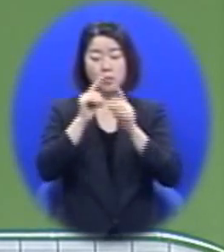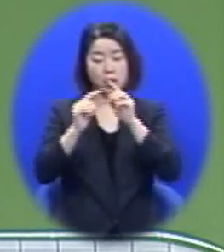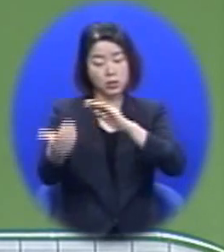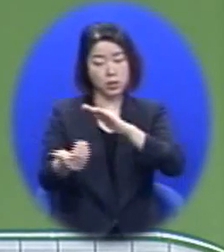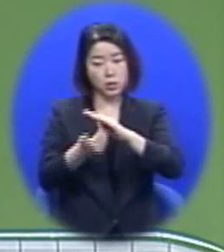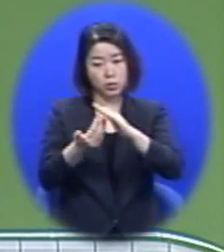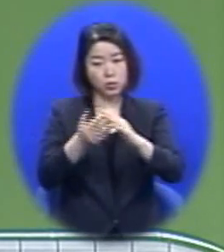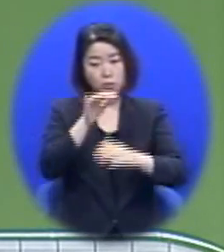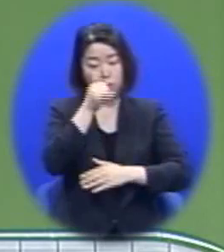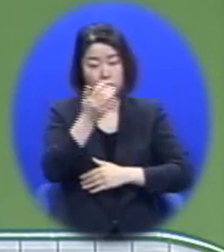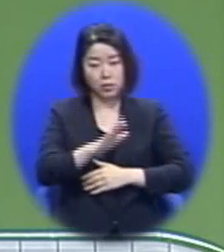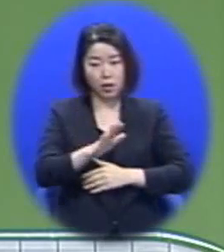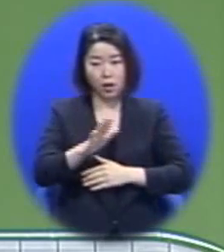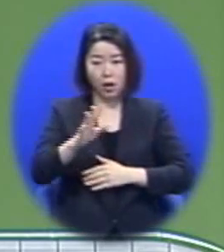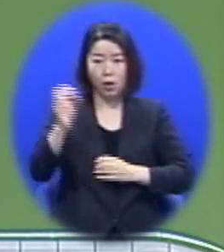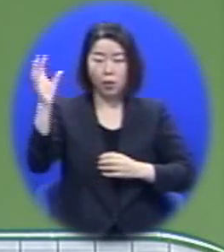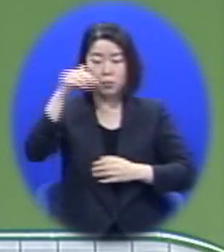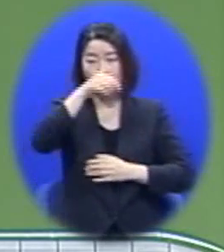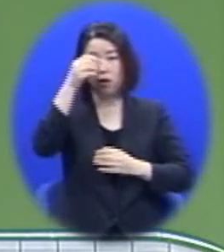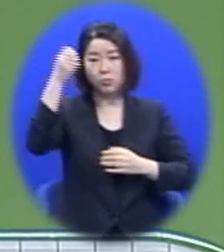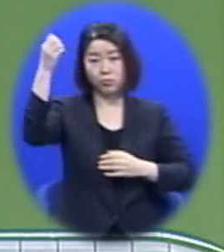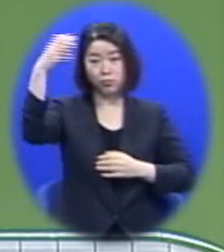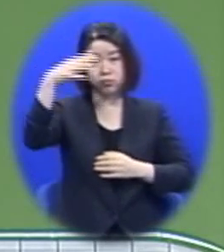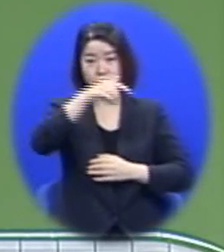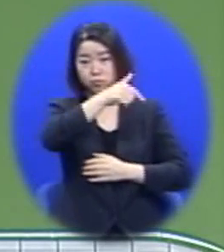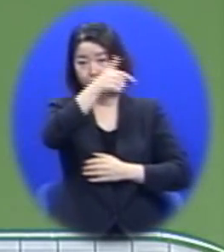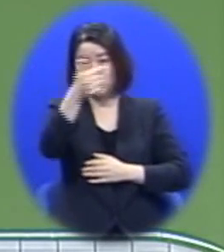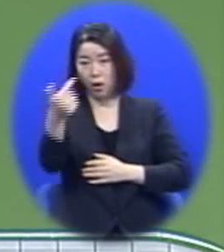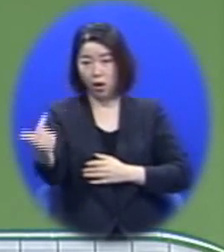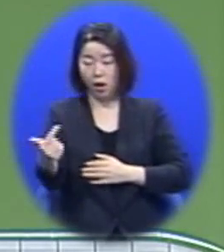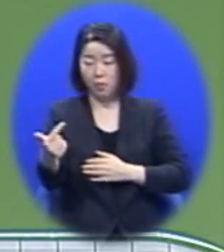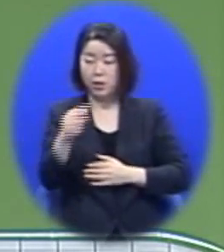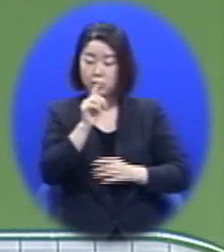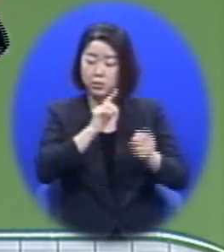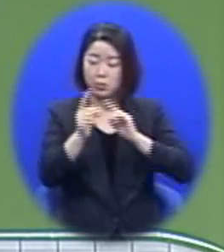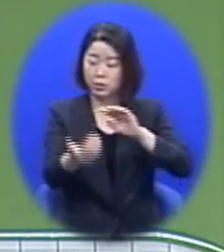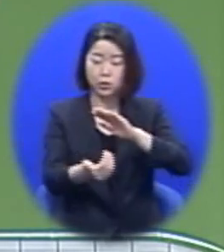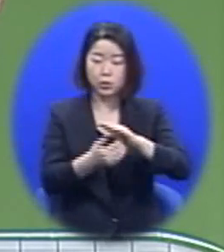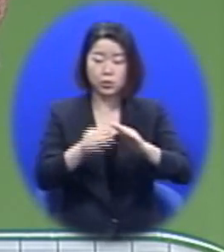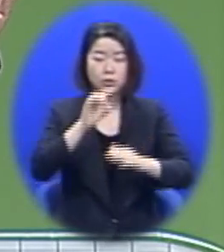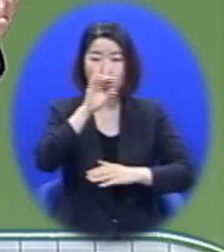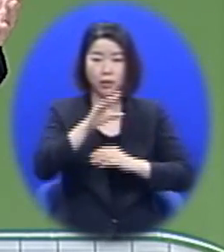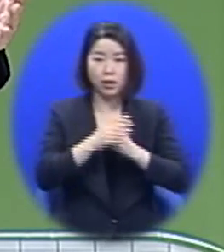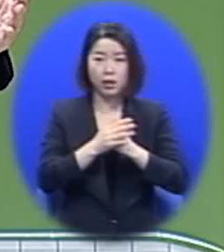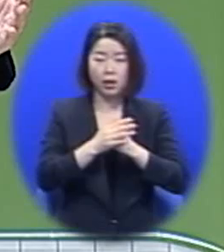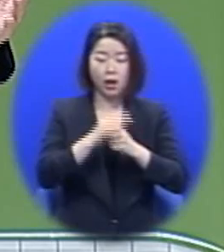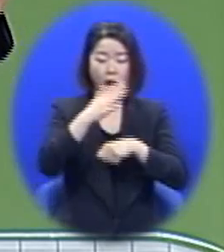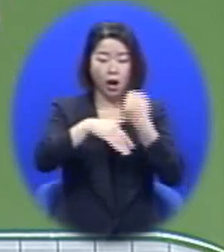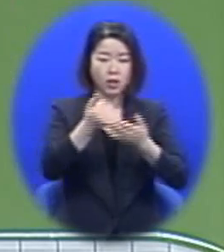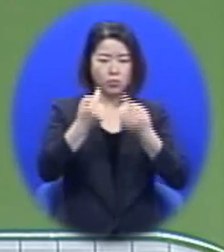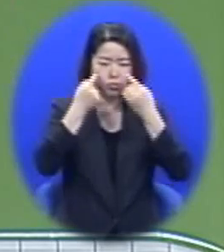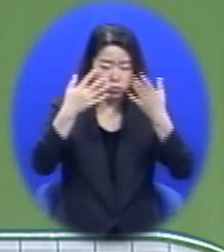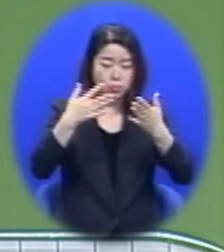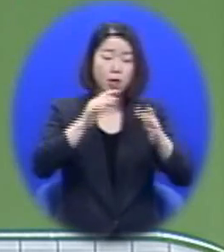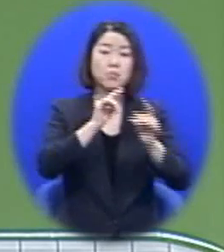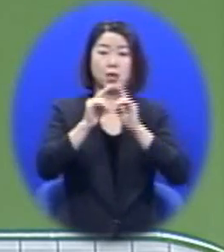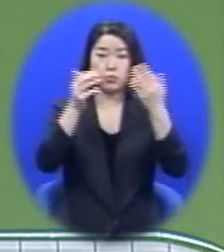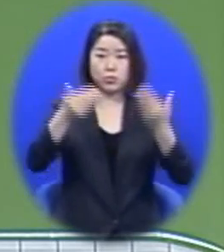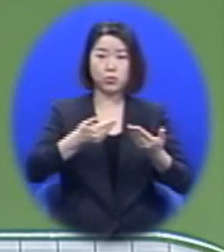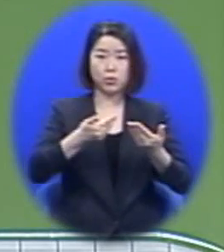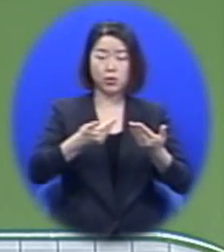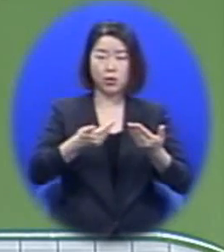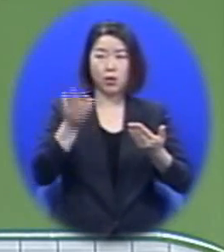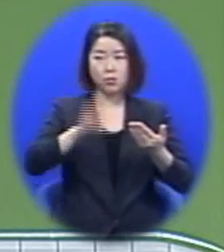이제 해가 지게 되면 그 말씀을 이룰 수가 없게 되는 것입니다. 하나님은 분명히 말씀하셨는데 이제 해가 지기